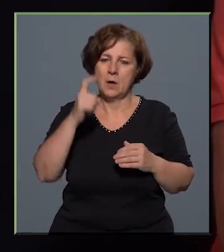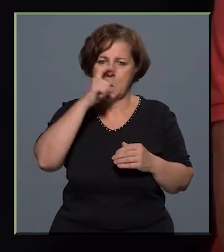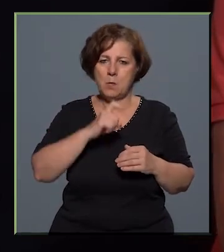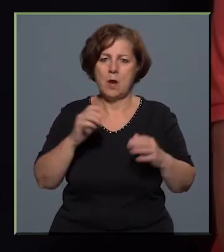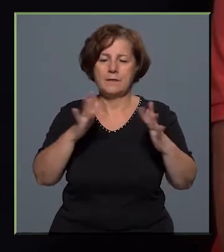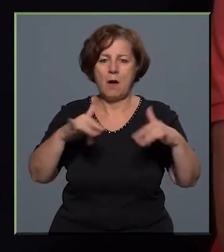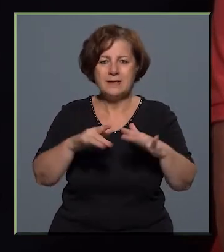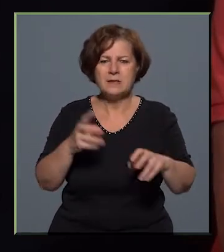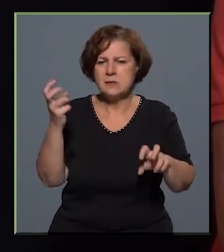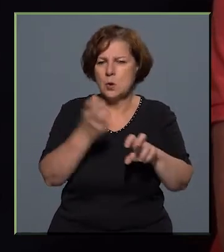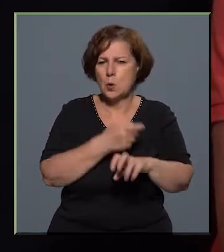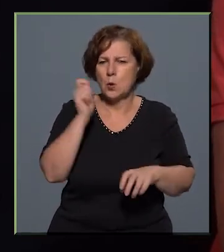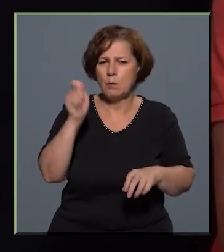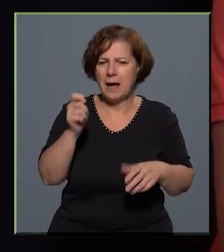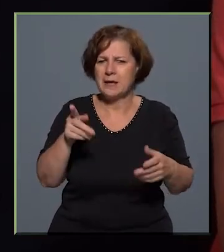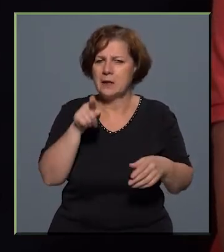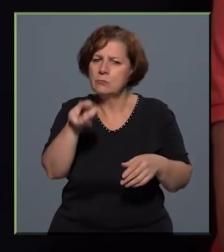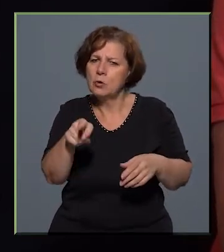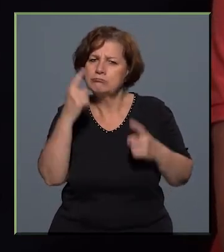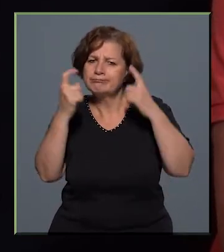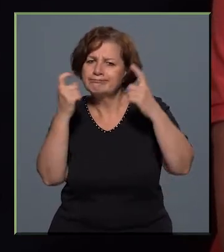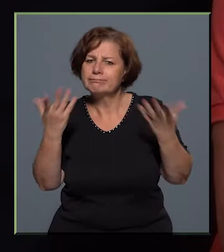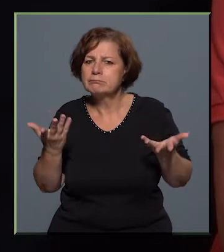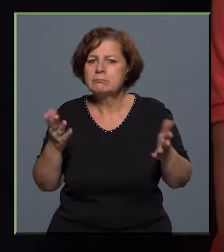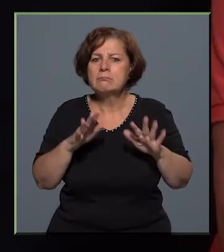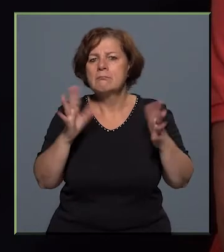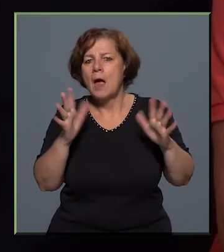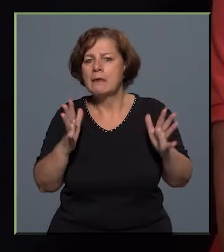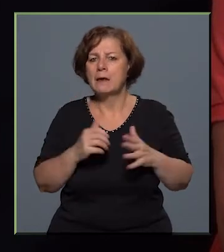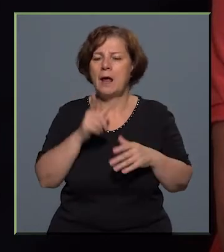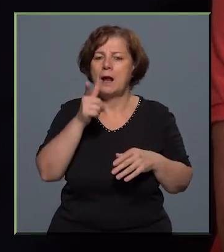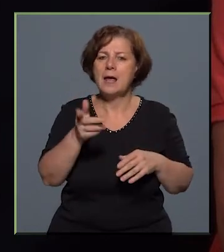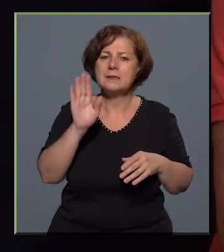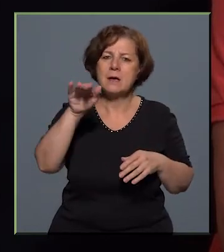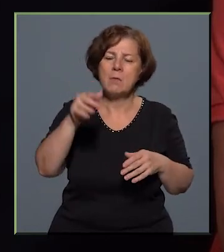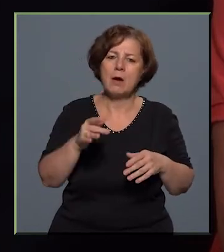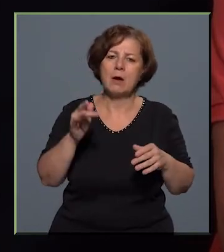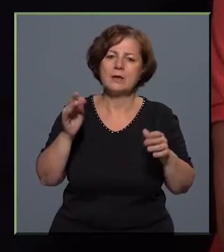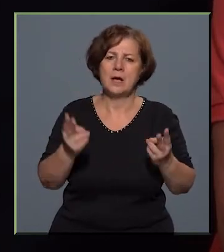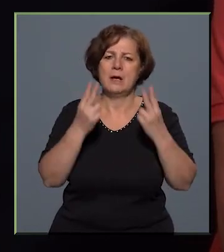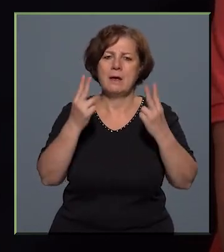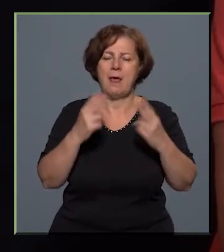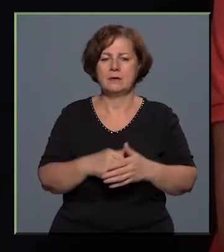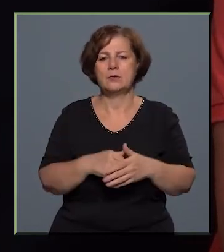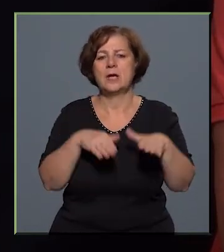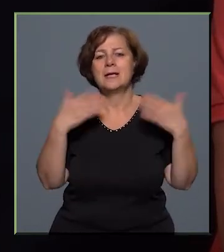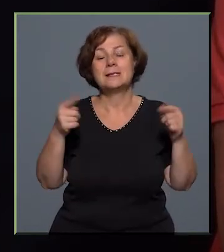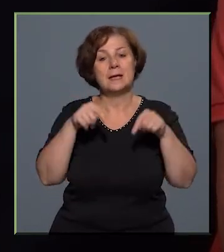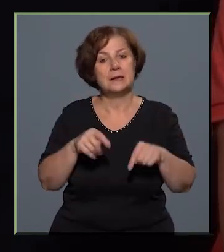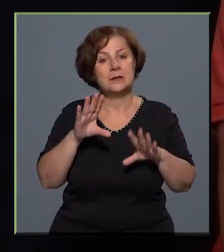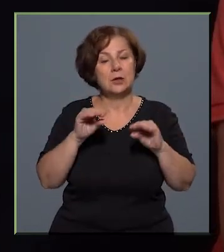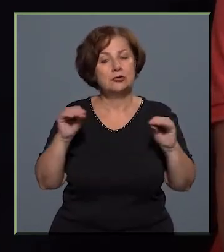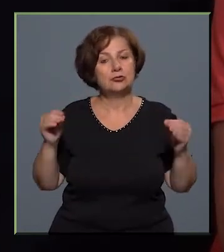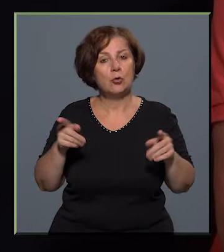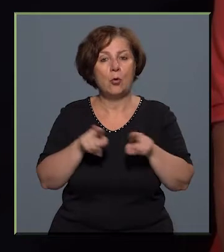helyzet, az Kőbányán ön szerint mennyire lesz majd jelentős, hiszen itt ugye